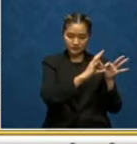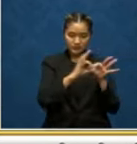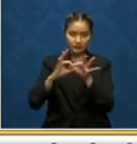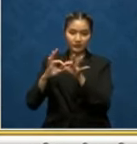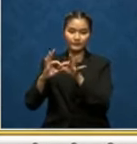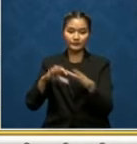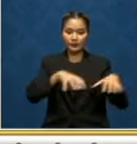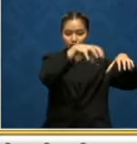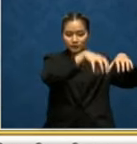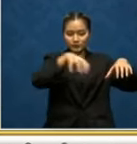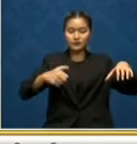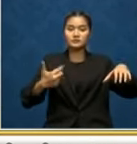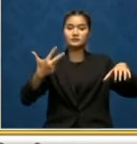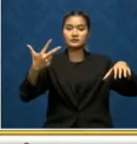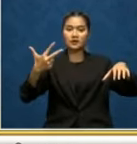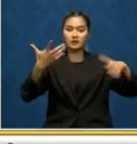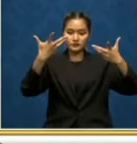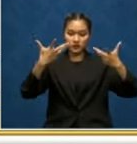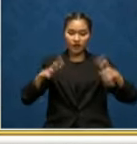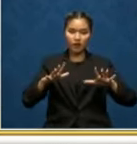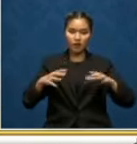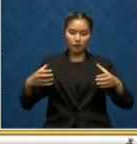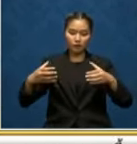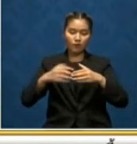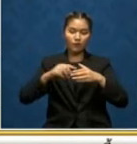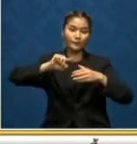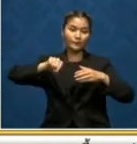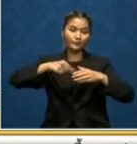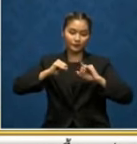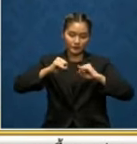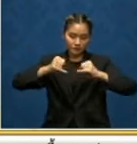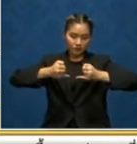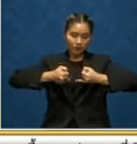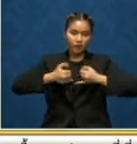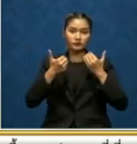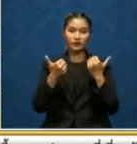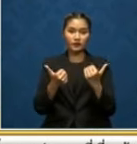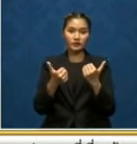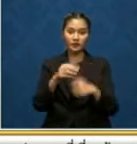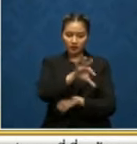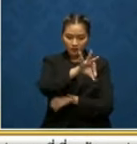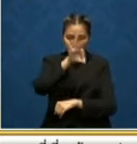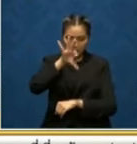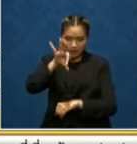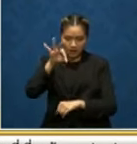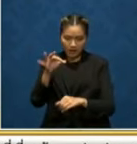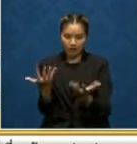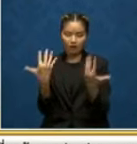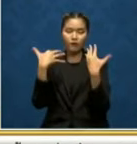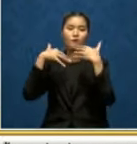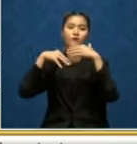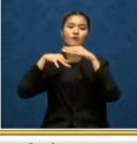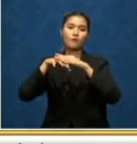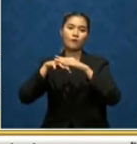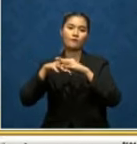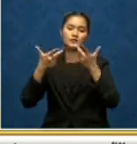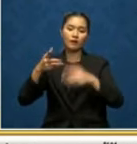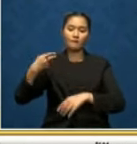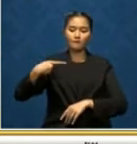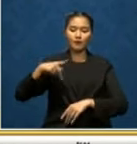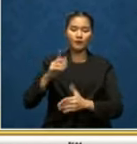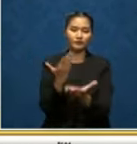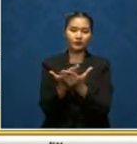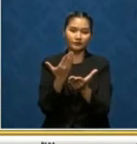ประธานเราก็จะได้เห็นกลุ่มนายทุนแค่บางกลุ่มค่ะที่ได้รับการคัดเลือกมาร่วมทุนและได้รับประโยชน์จากโครงการ